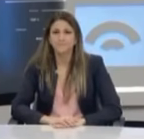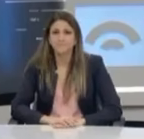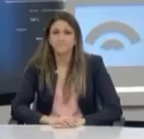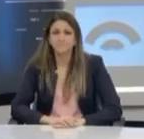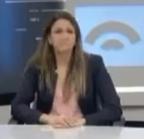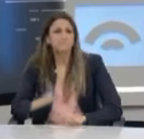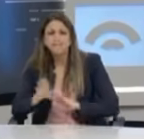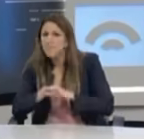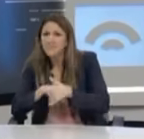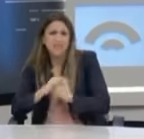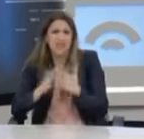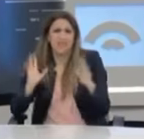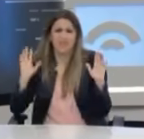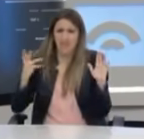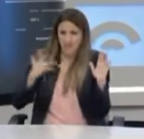Και σας ενδιέφερα.